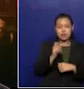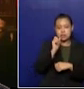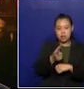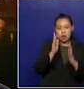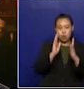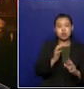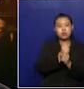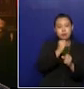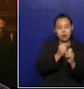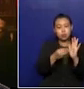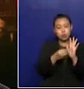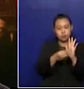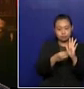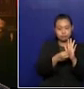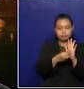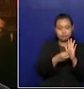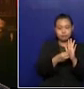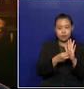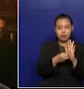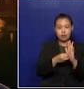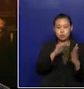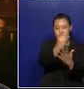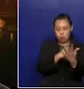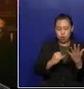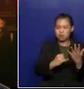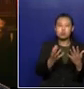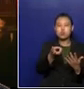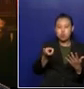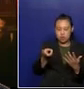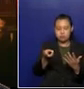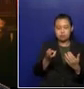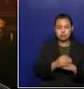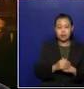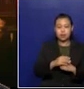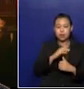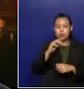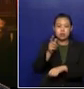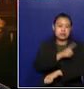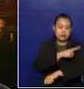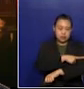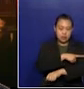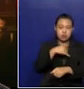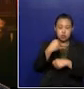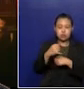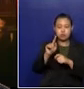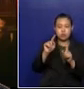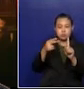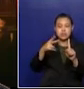กรุงเทพนะฮะต่างจังหวัดต่ำกว่านี้อีกฮะพอมาเงินเดือนจบปริญญาตรีฮะบอกเริ่มต้น 14,000 ขึ้นม